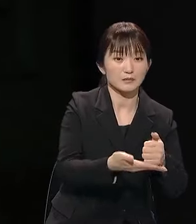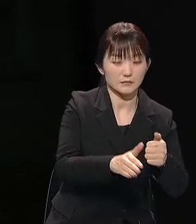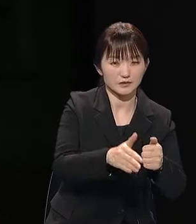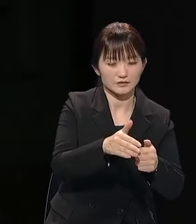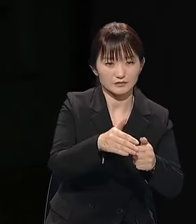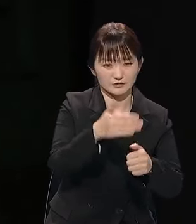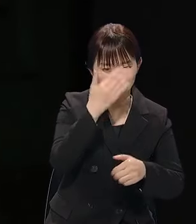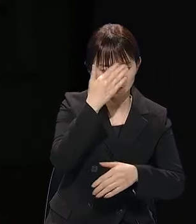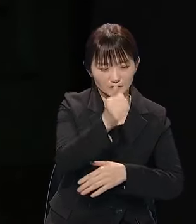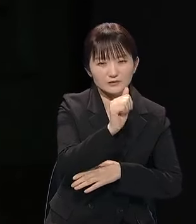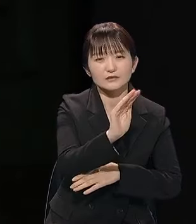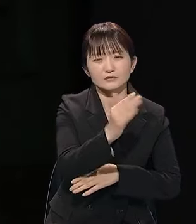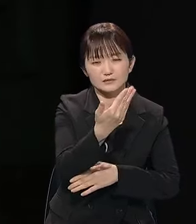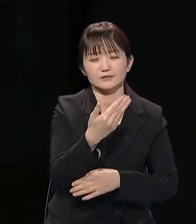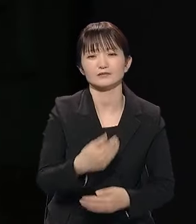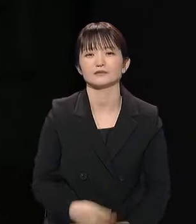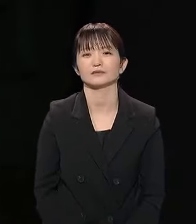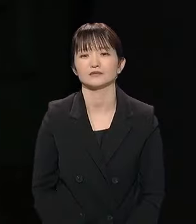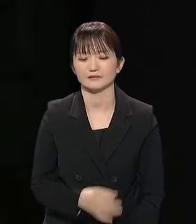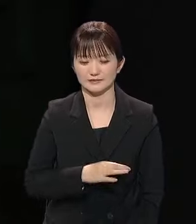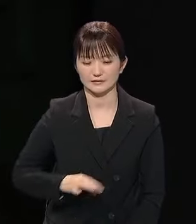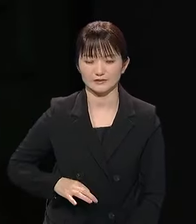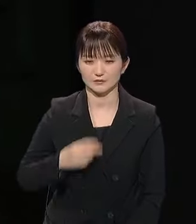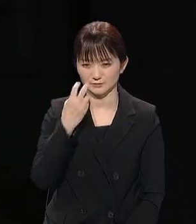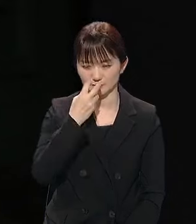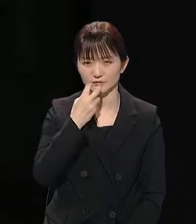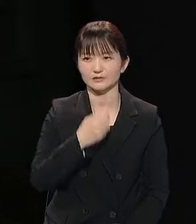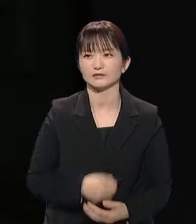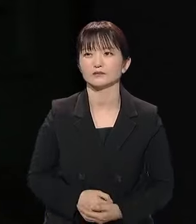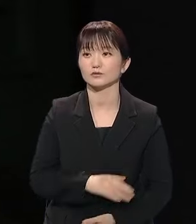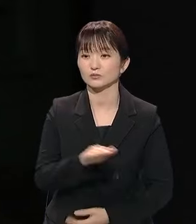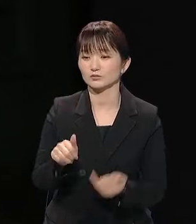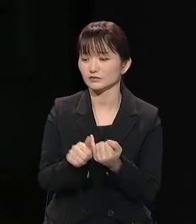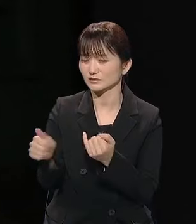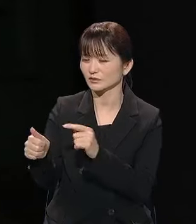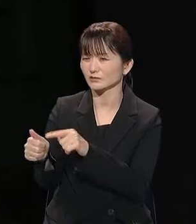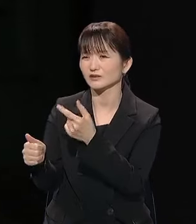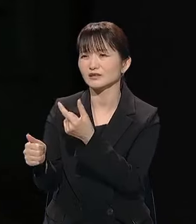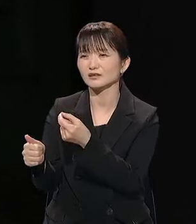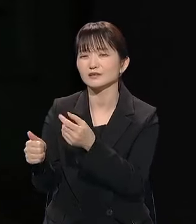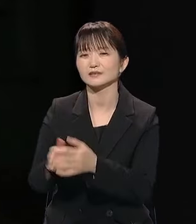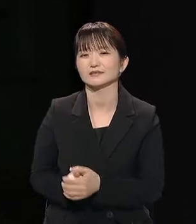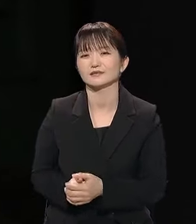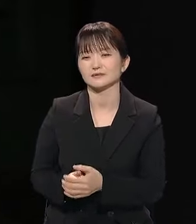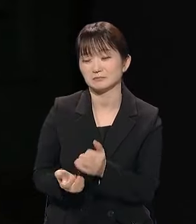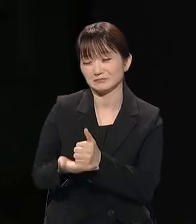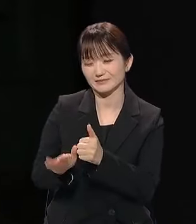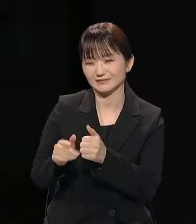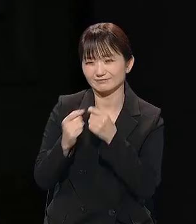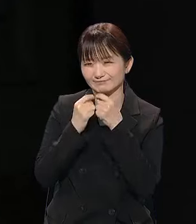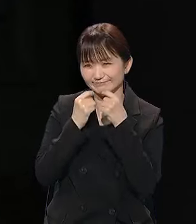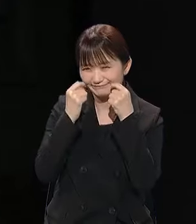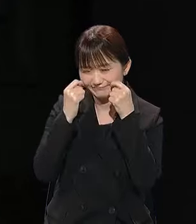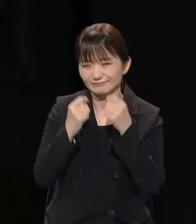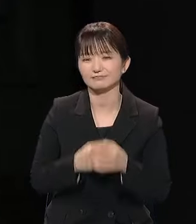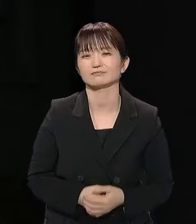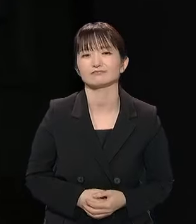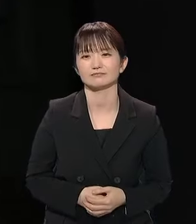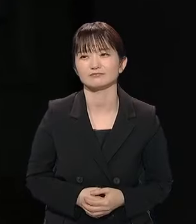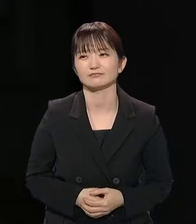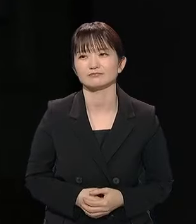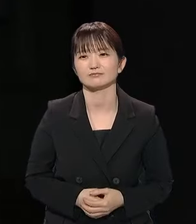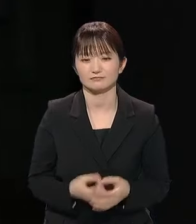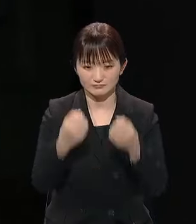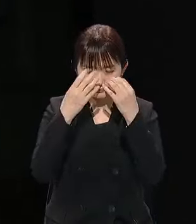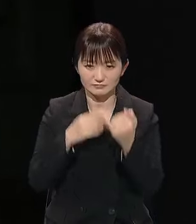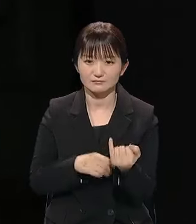됩니다 장 검사 시키세요 하셨고요 러브 천사님 우리 집 남편도 그래요 화내면 해맑게 웃습니다 하셨습니다 윤민아 님도 새